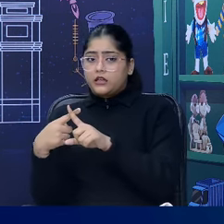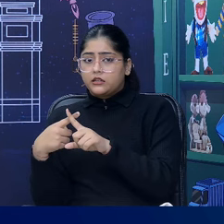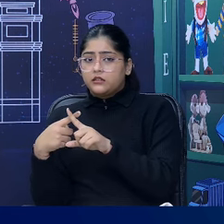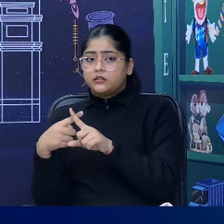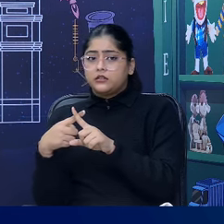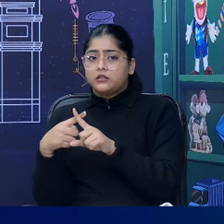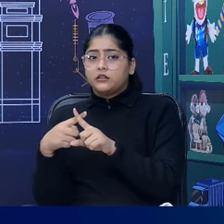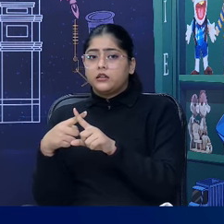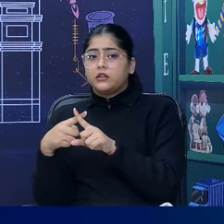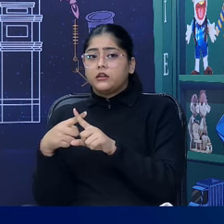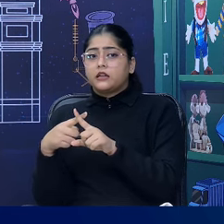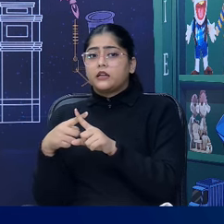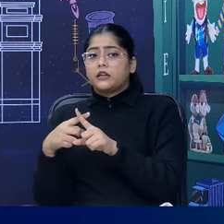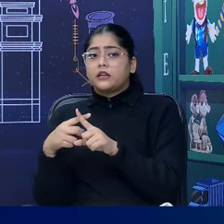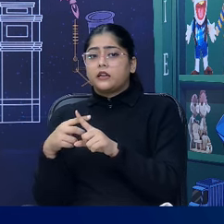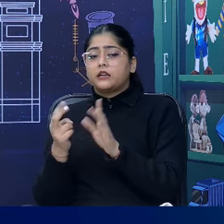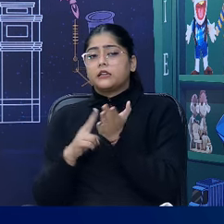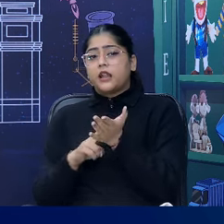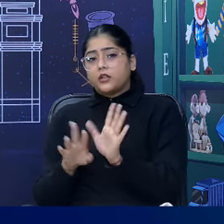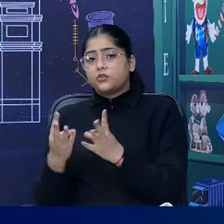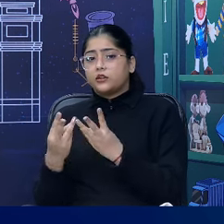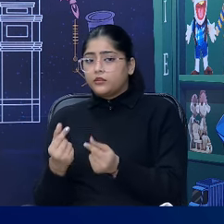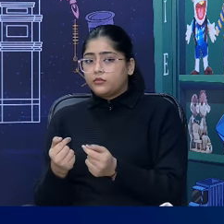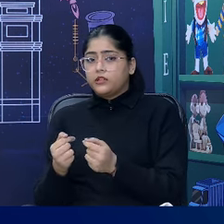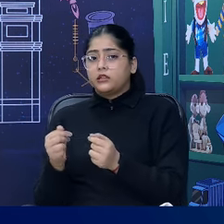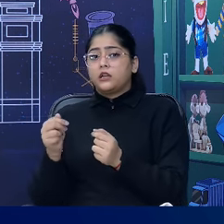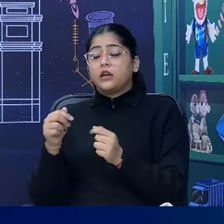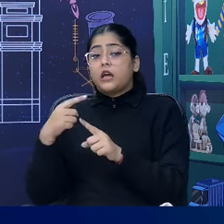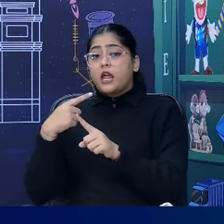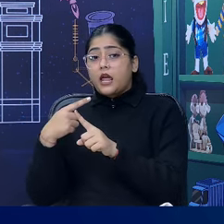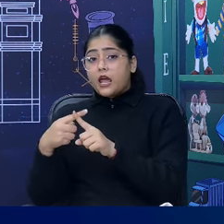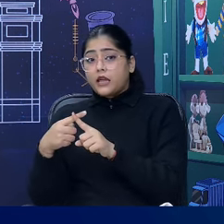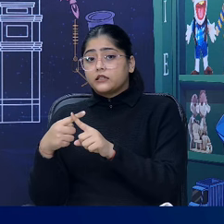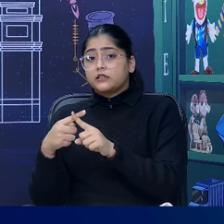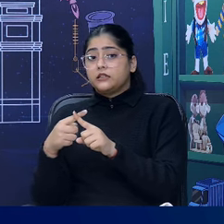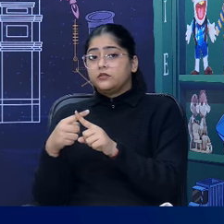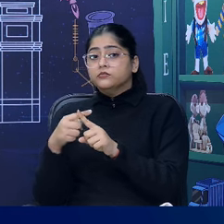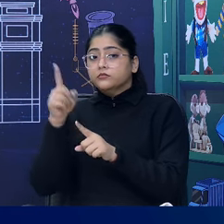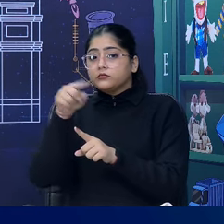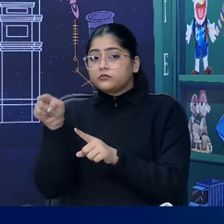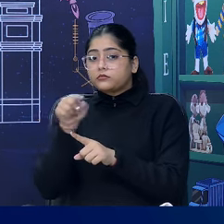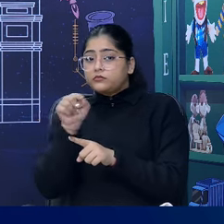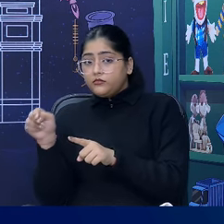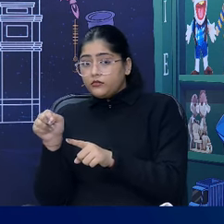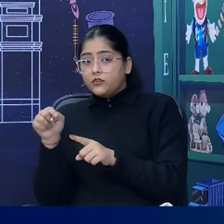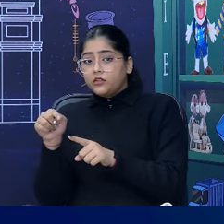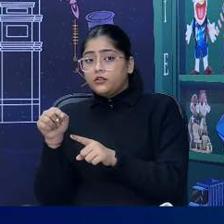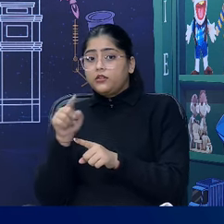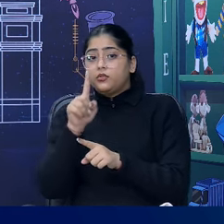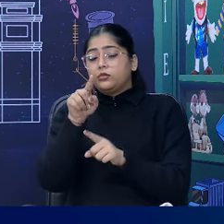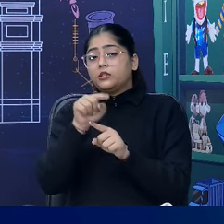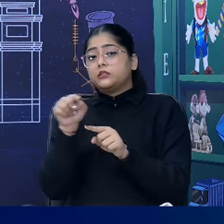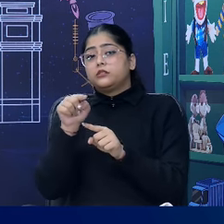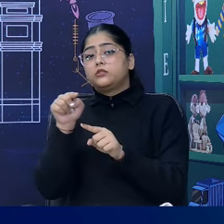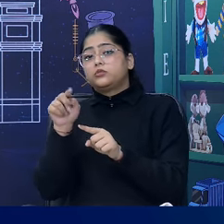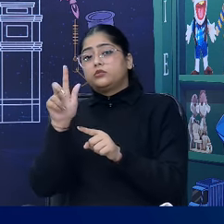इज अ नेचुरल नंबर एंड एक्स लाइज बिटवीन 1 to 10. 1 is included and